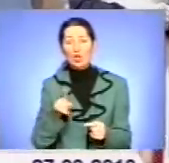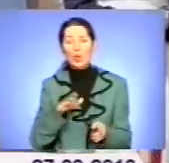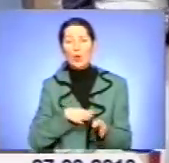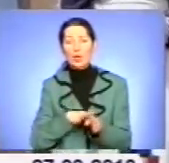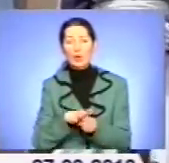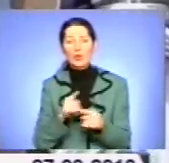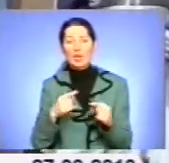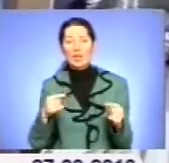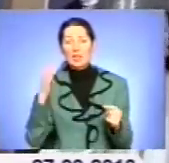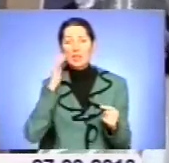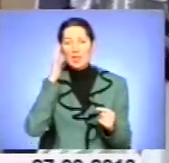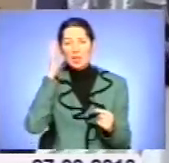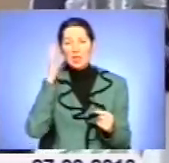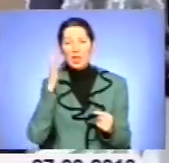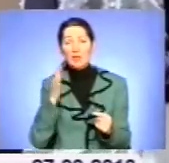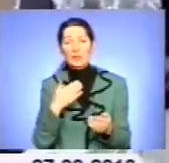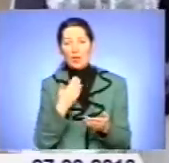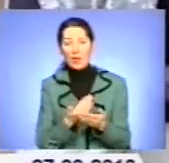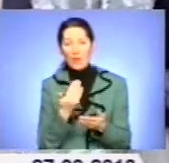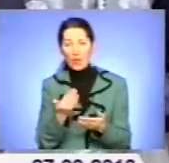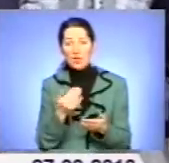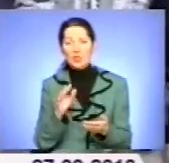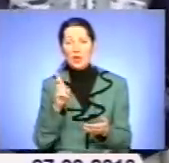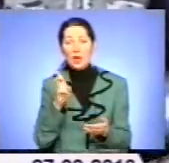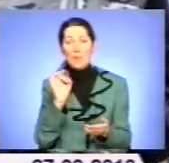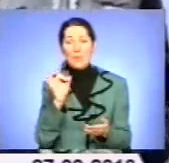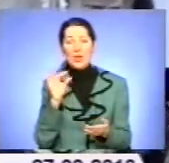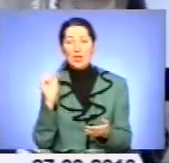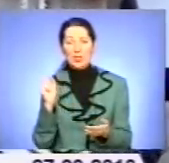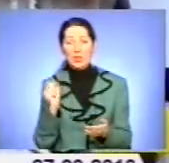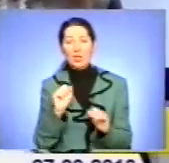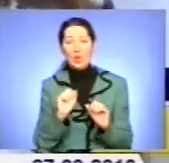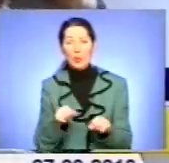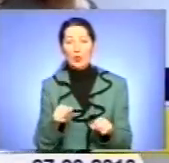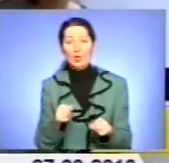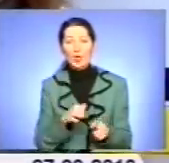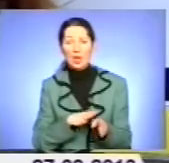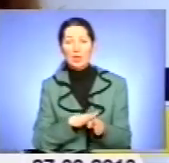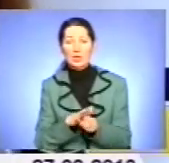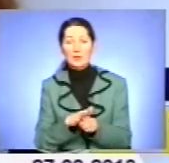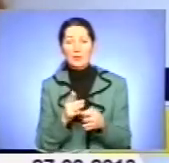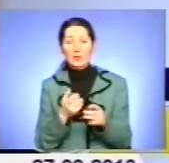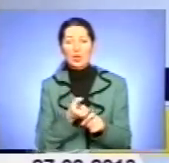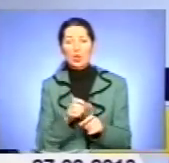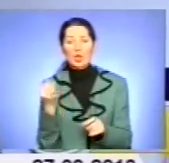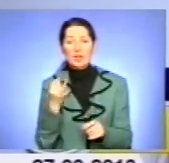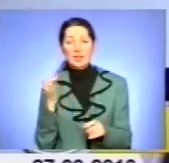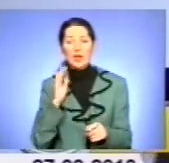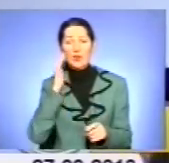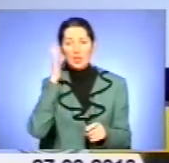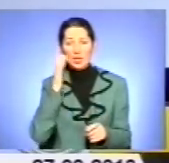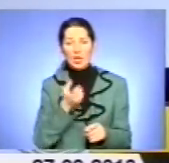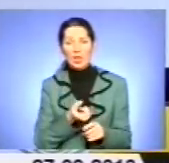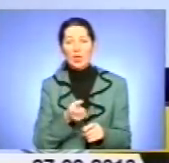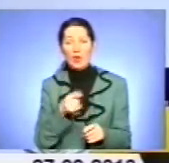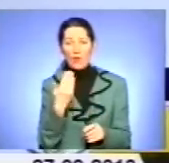якісь ідеї. І вас в Бережанах можна, я тут дуже багато раз фотографувала, реалізовувати дуже цікаві ідеї. У вас є дуже багато